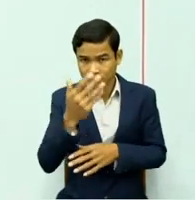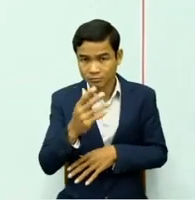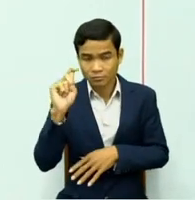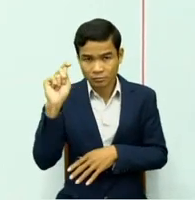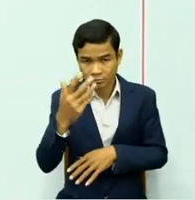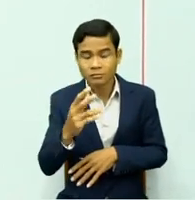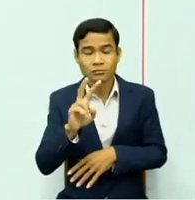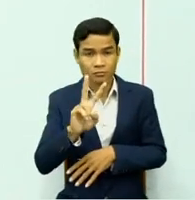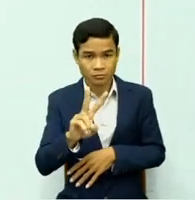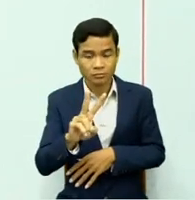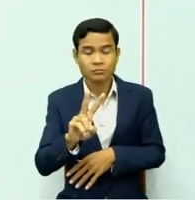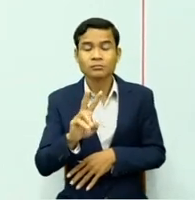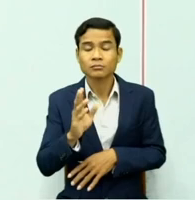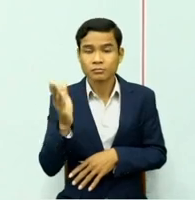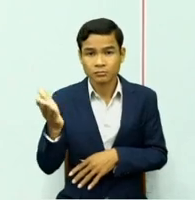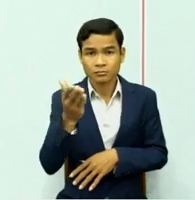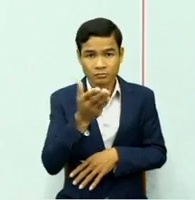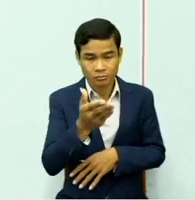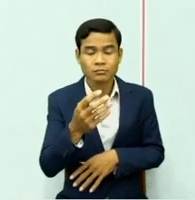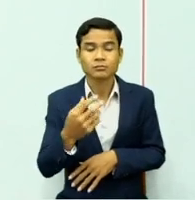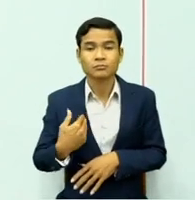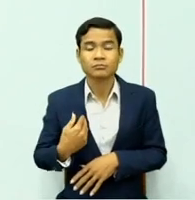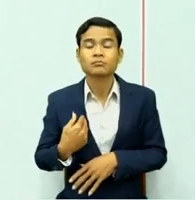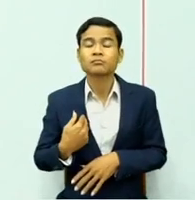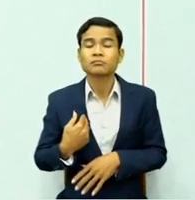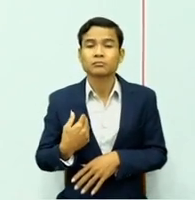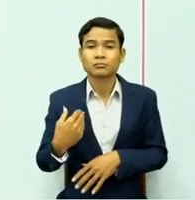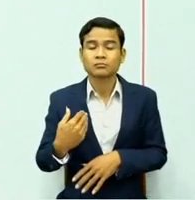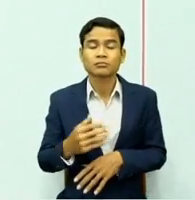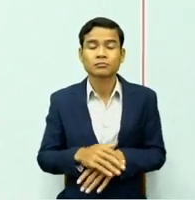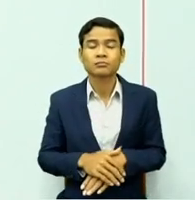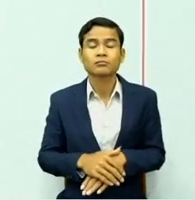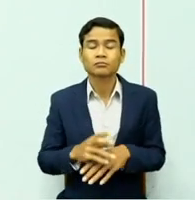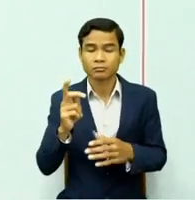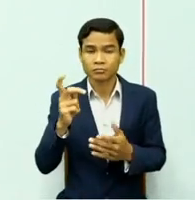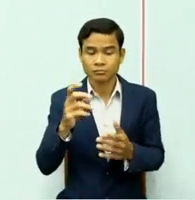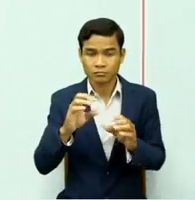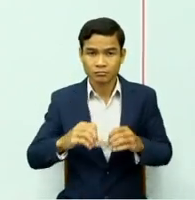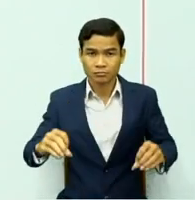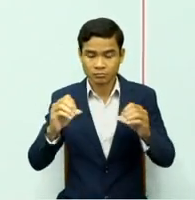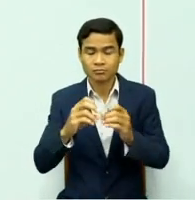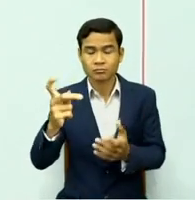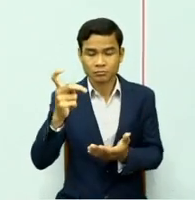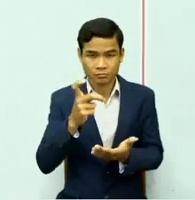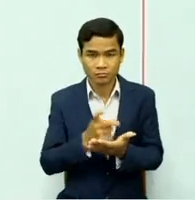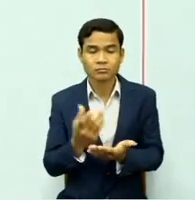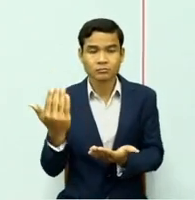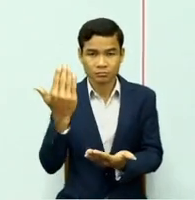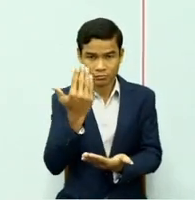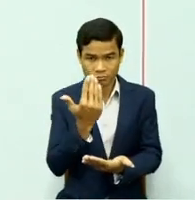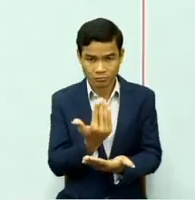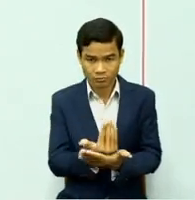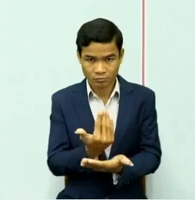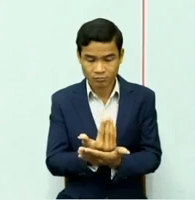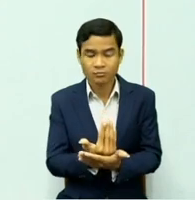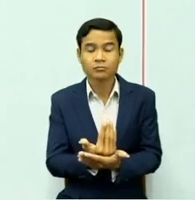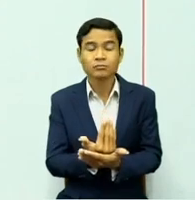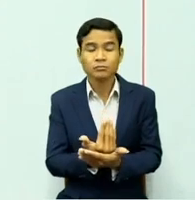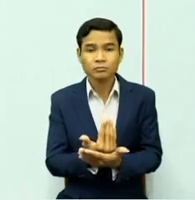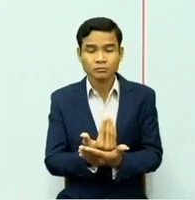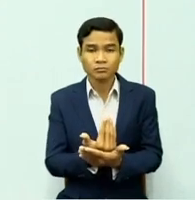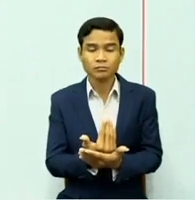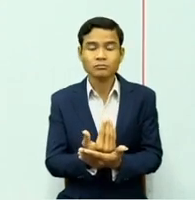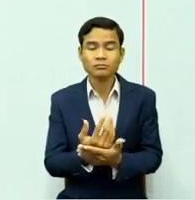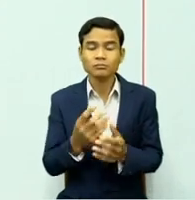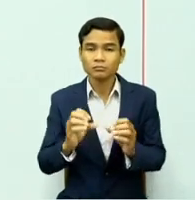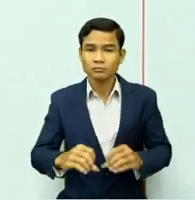ពីរនេះមកណាកូនចាដែលហៅថាលំនាំគំរូស្ទួន គឺ ជា លំនាំ គំរូ 1 នេះ លំនាំ គំរូ